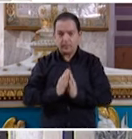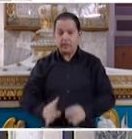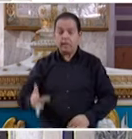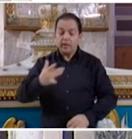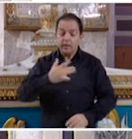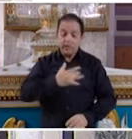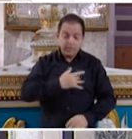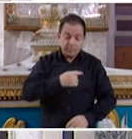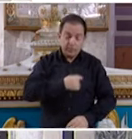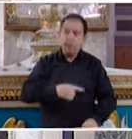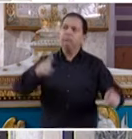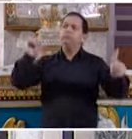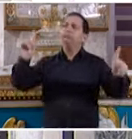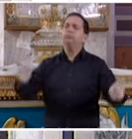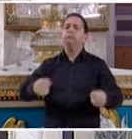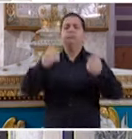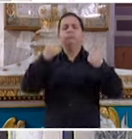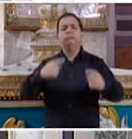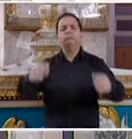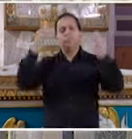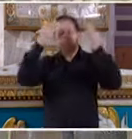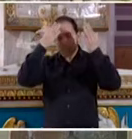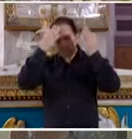Αμήν. Εν η ψυχή μου τον